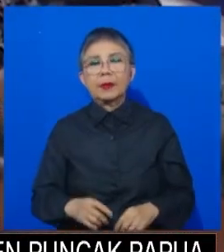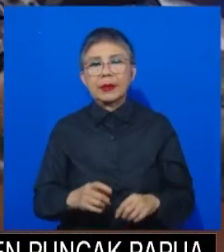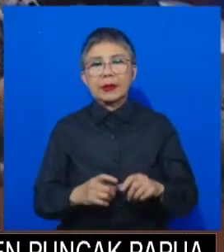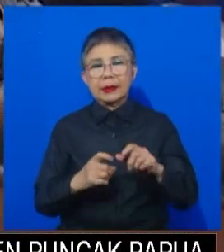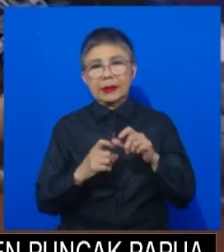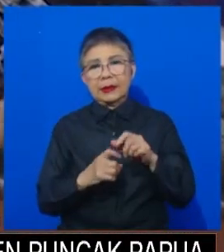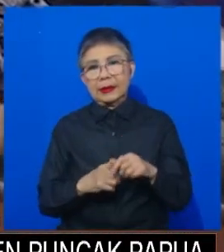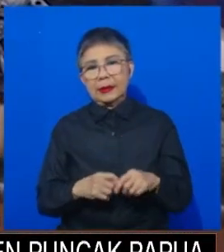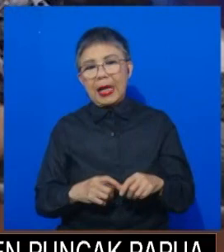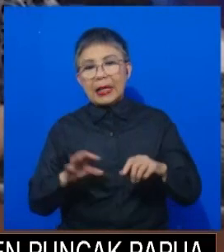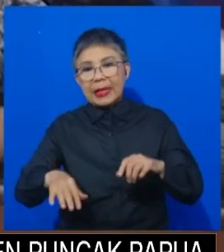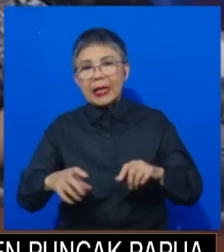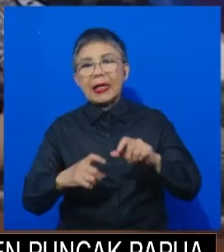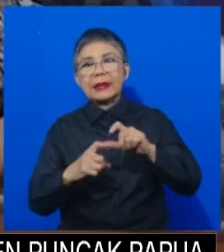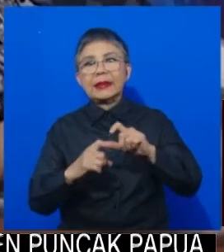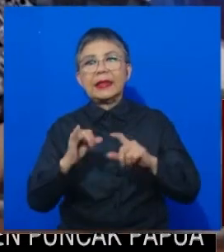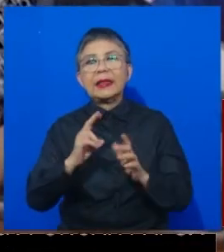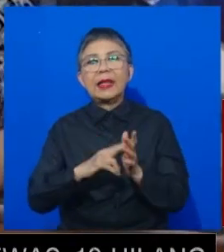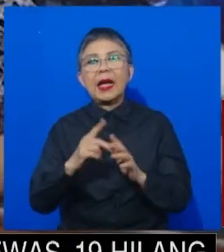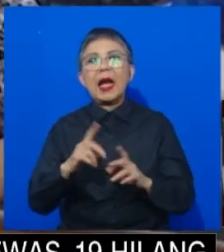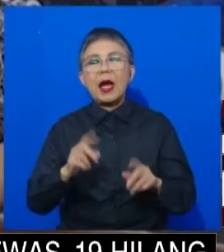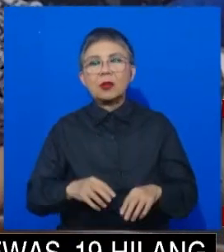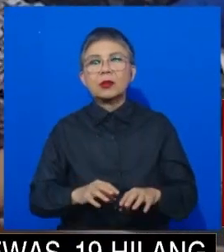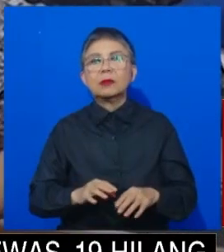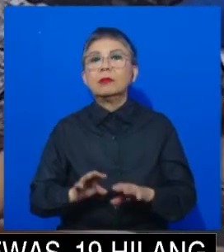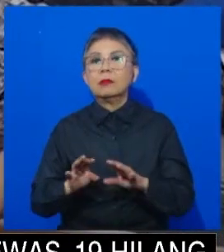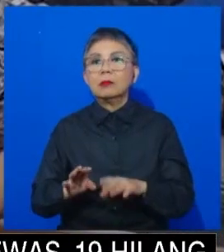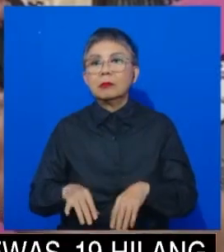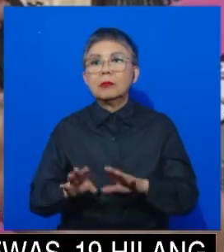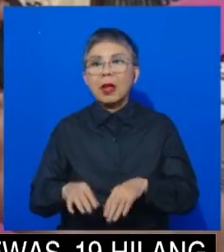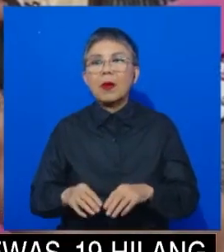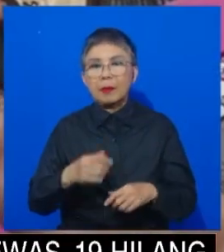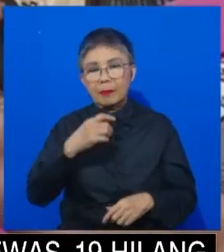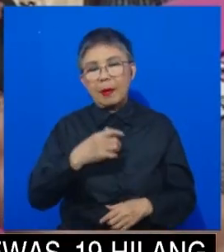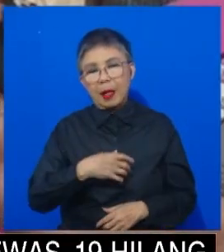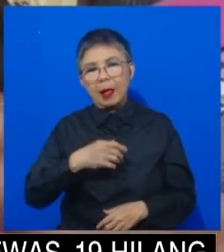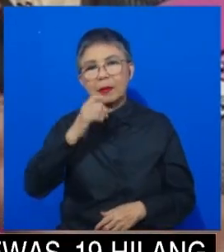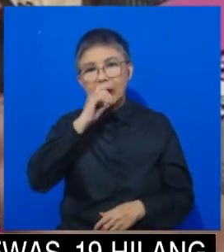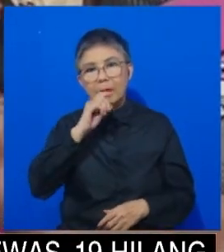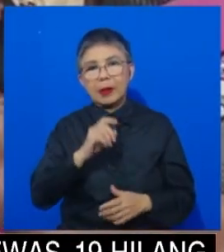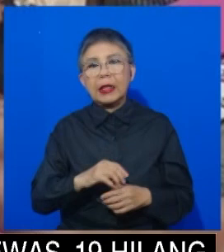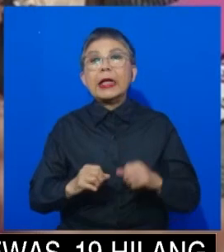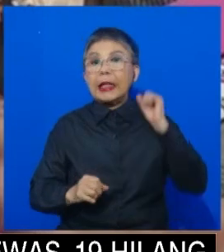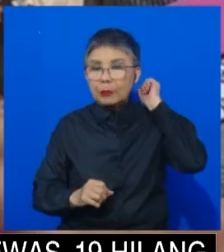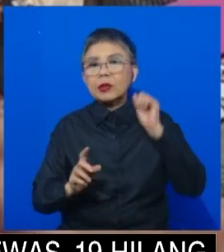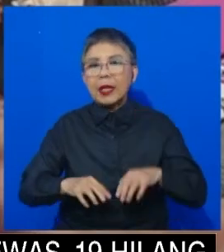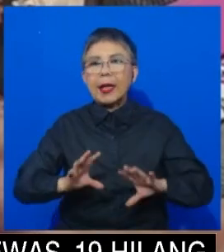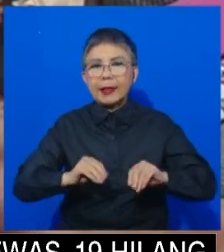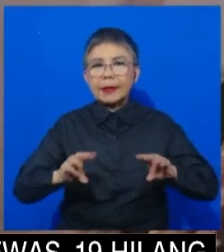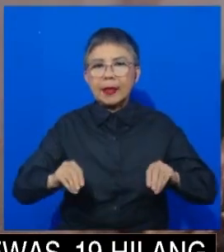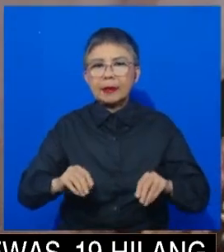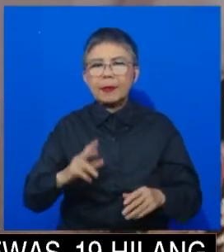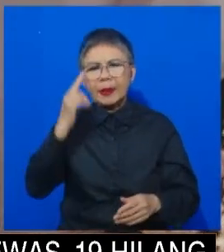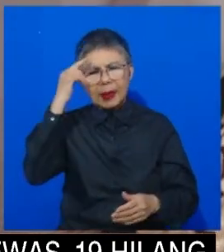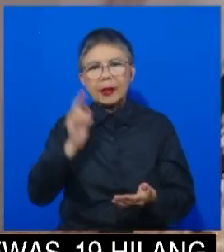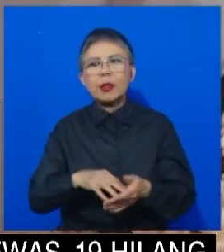harus merawat ayahnya saat ibunya bekerja. Ia pun masih bertekad mengumpulkan uang dengan berjualan